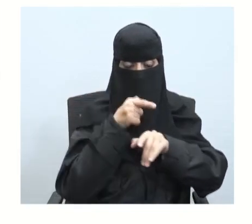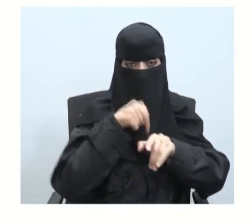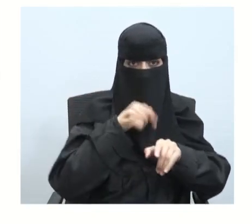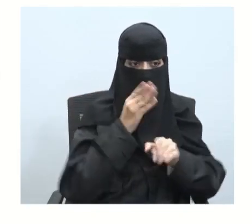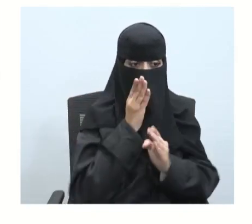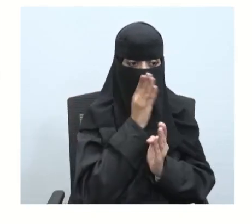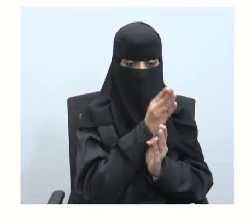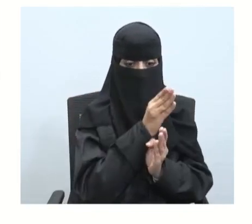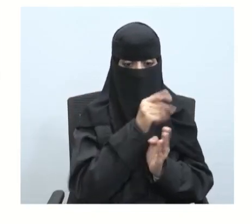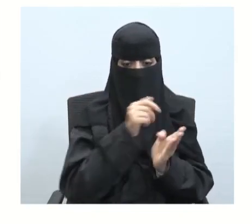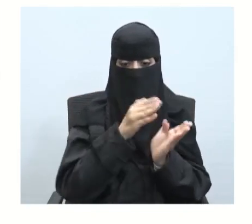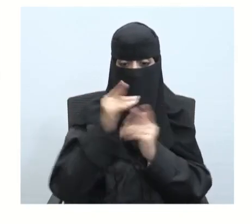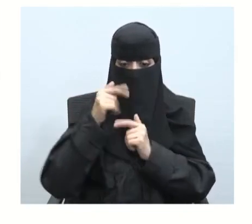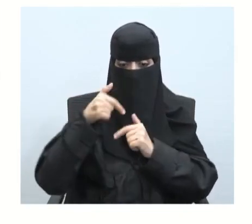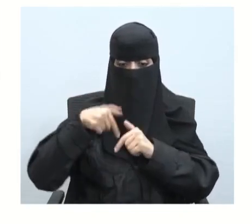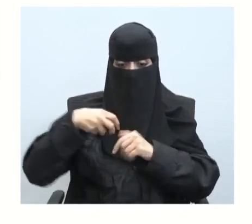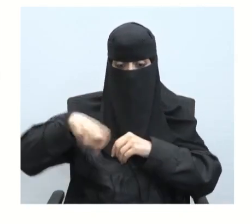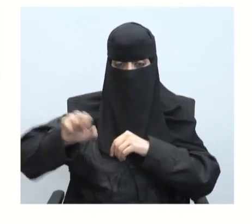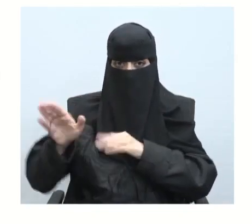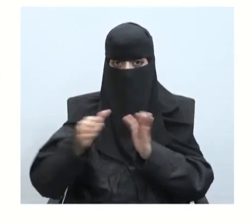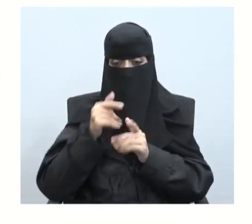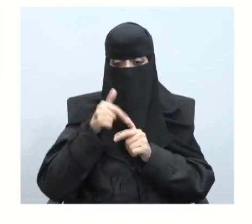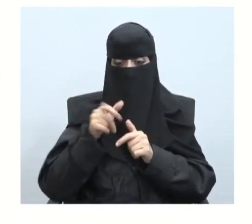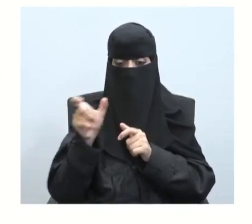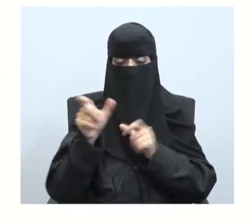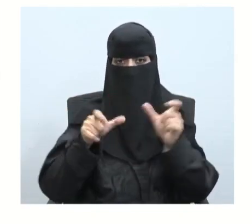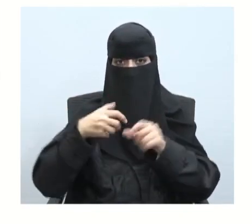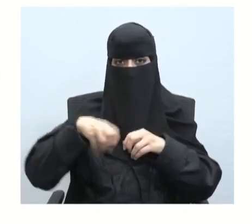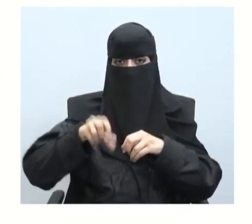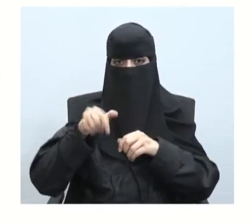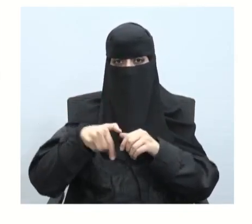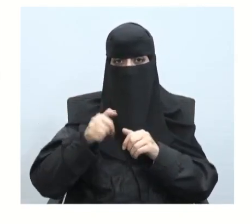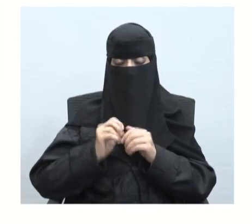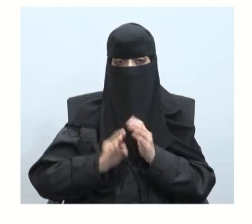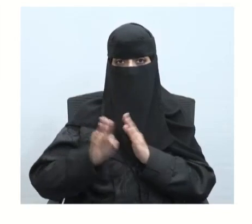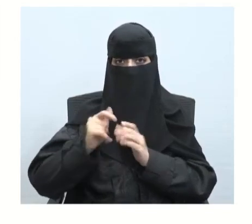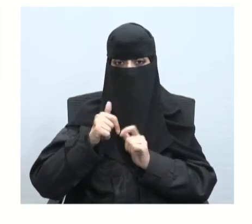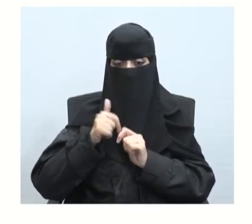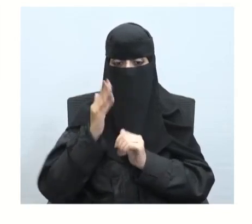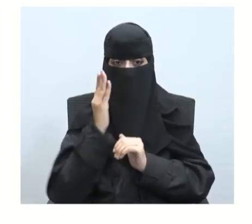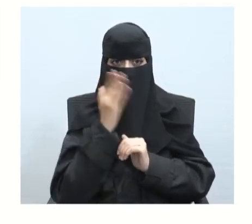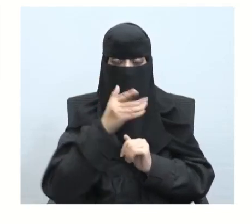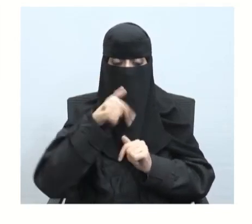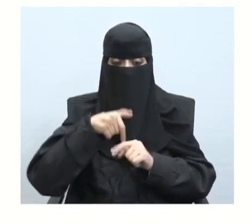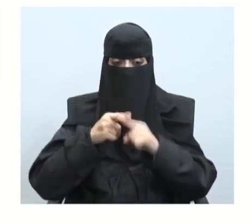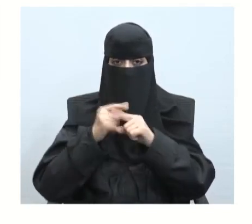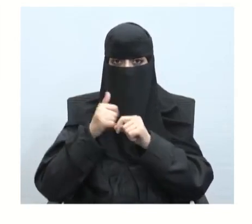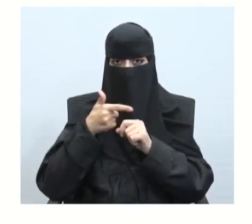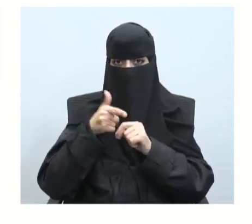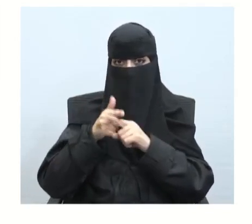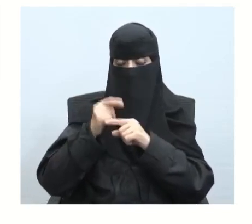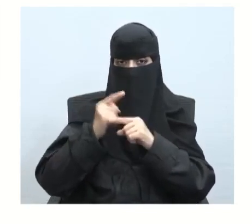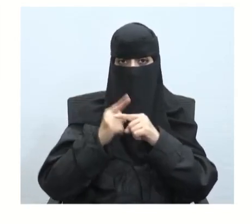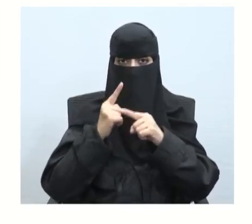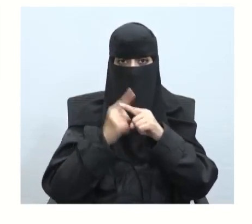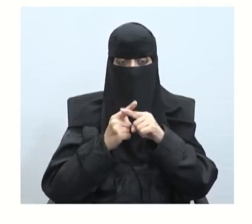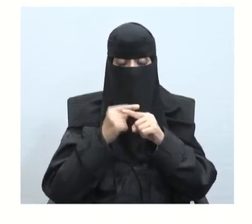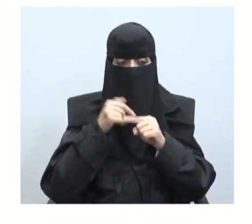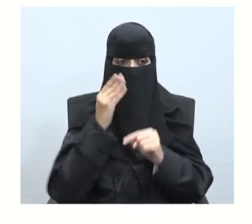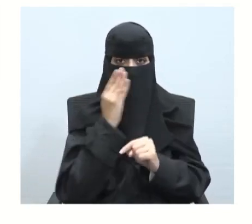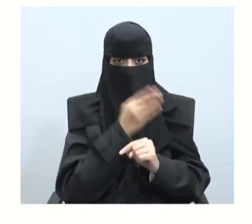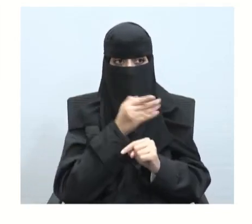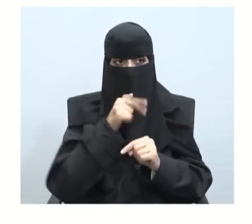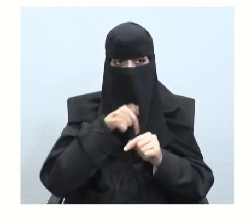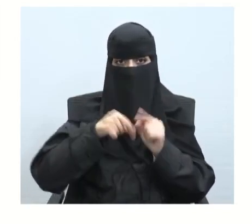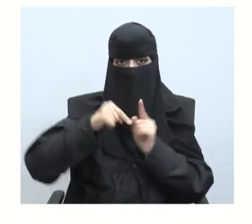متجه بالنسبه لهذه الجزئيه للعزم كميه متجهه فهو ضرب اتجاه ضرب اتجاهي ماخوذه من